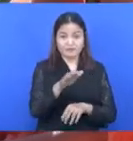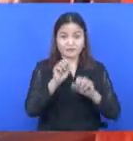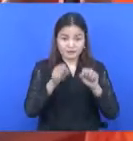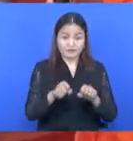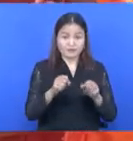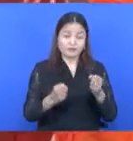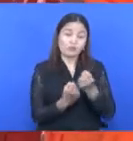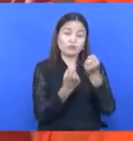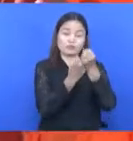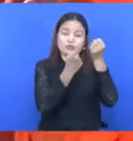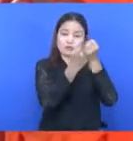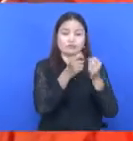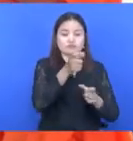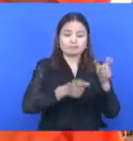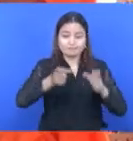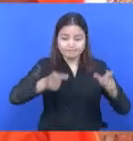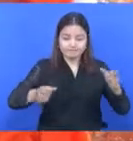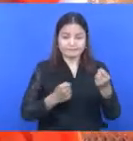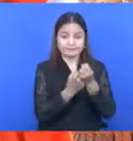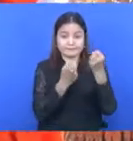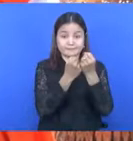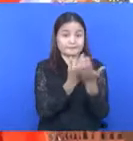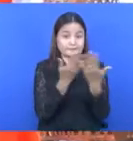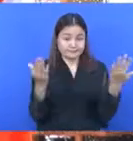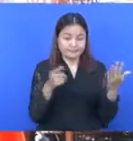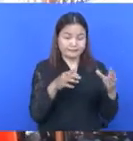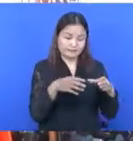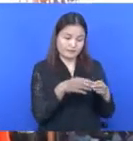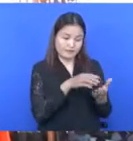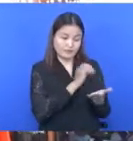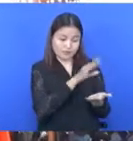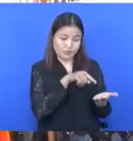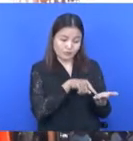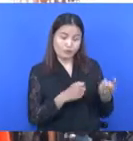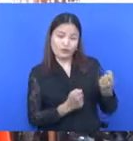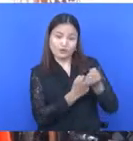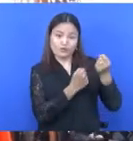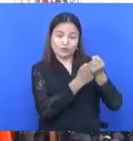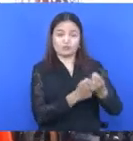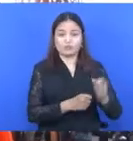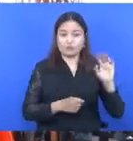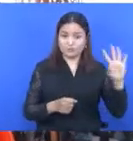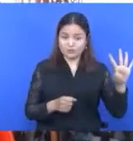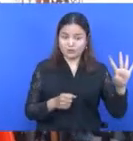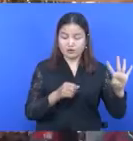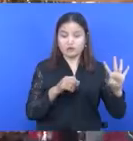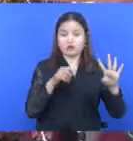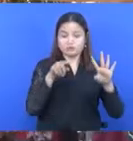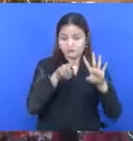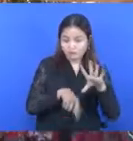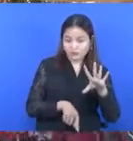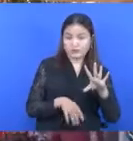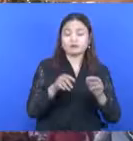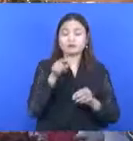ពីប្រជាពលរដ្ឋយ៉ាងច្រើនសន្ធឹកសន្ធាប់ដែលគណបកប្រជាជនកម្ពុជាទទួលបាន4អាសនៈក្នុងចំណោម5អាសនៈនៅក្នុងឃុំមេម៉ងនេះ